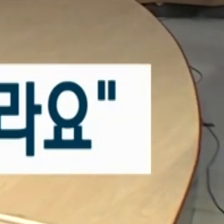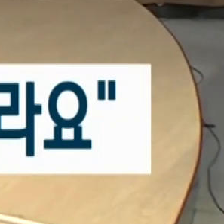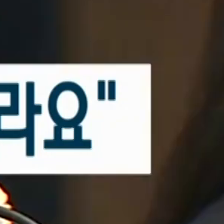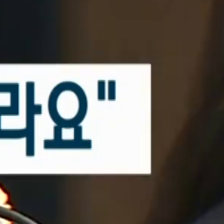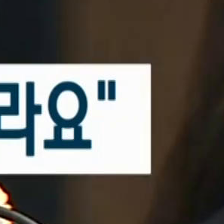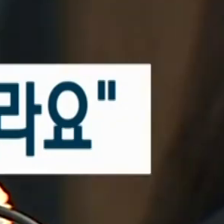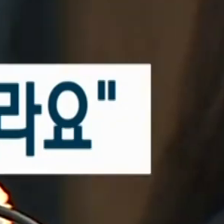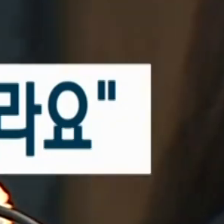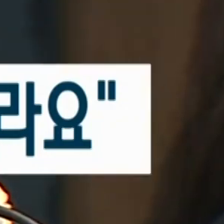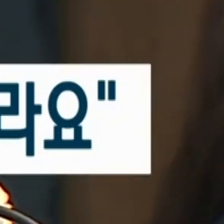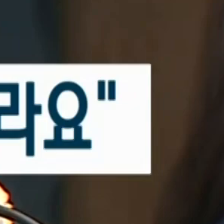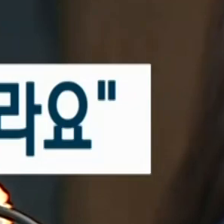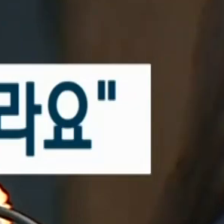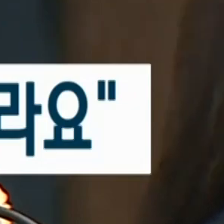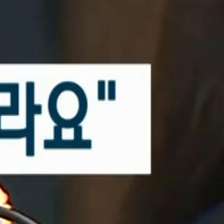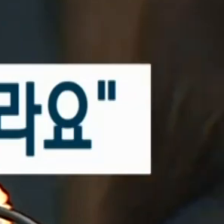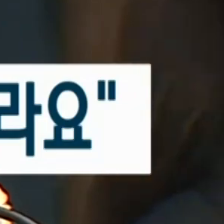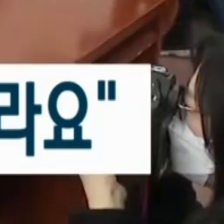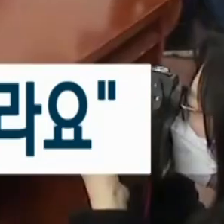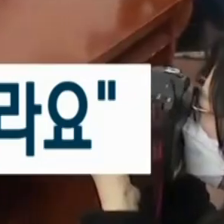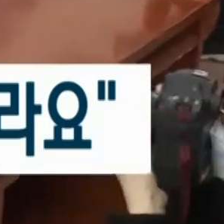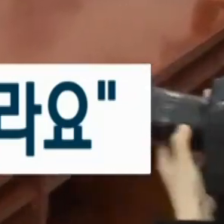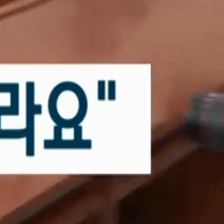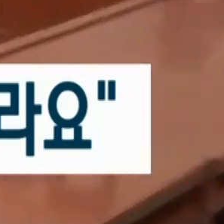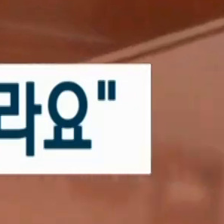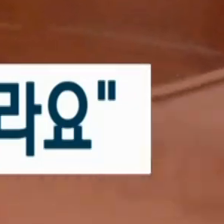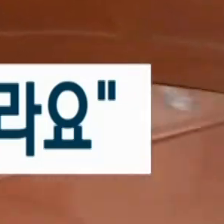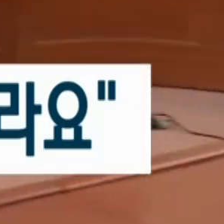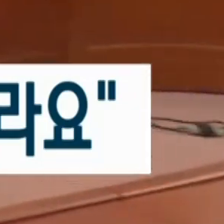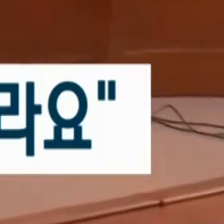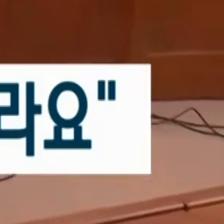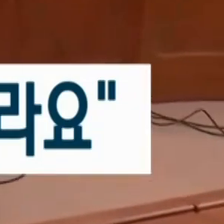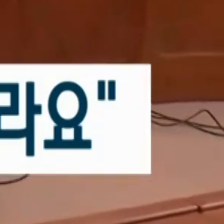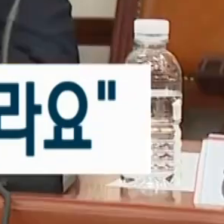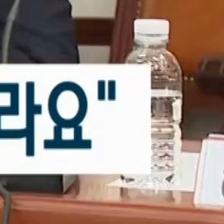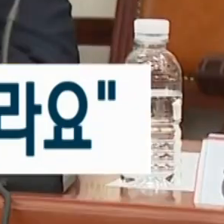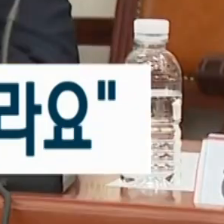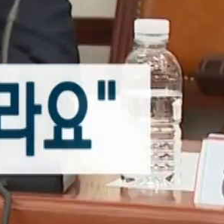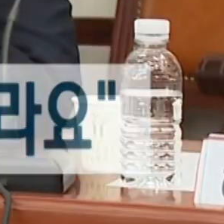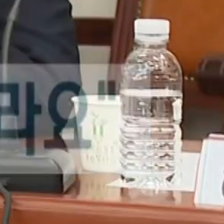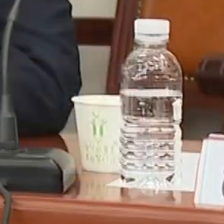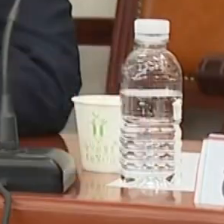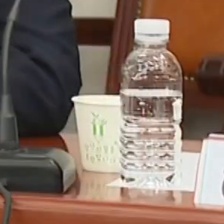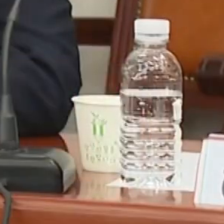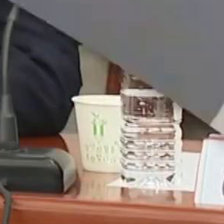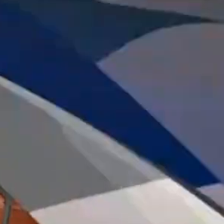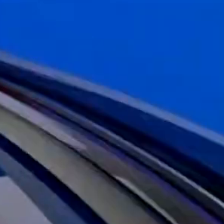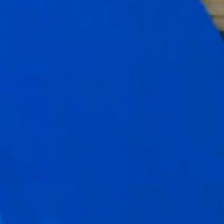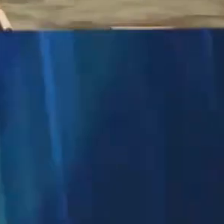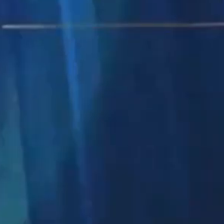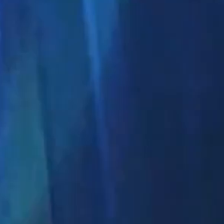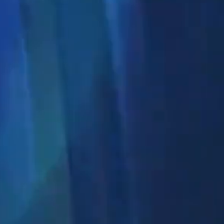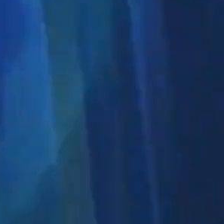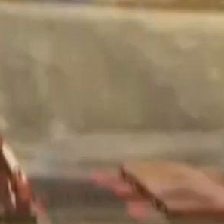대표가 전남지사 출마를 선언했고 광주시장 후보를 찾기 위한 물밑 작업도 시작됐습니다.